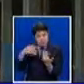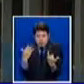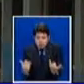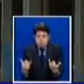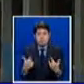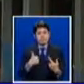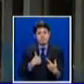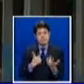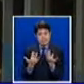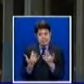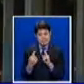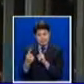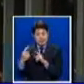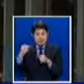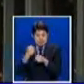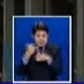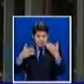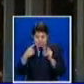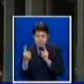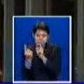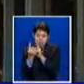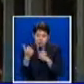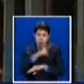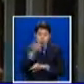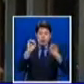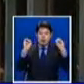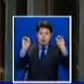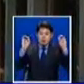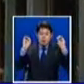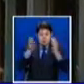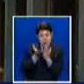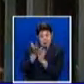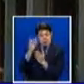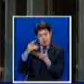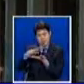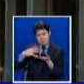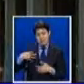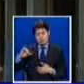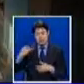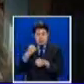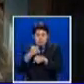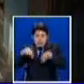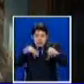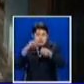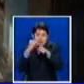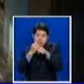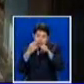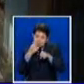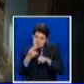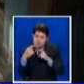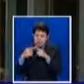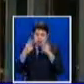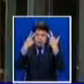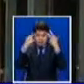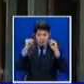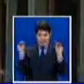ว่าเรารีบไปที่พิธีกันเลยดีกว่าครับว่างานวันครูที่คณะครุศาสตร์จุฬาลงกรณ์มหาวิทยาลัยเจัดเนี่ยเป็นไงกันบ้างแล้วก็ท่านนายก